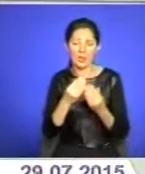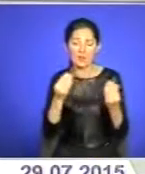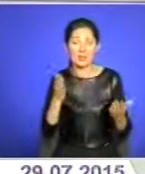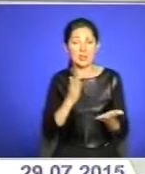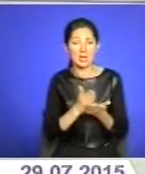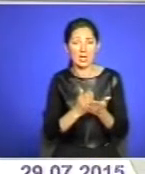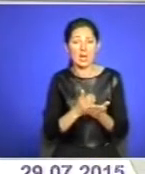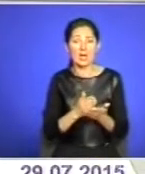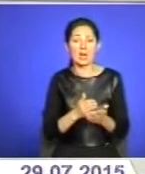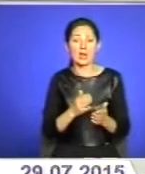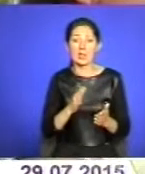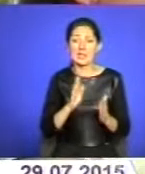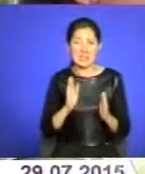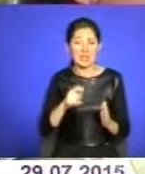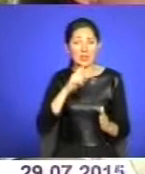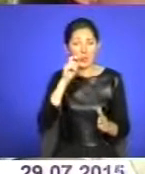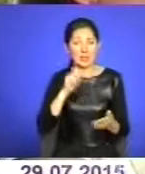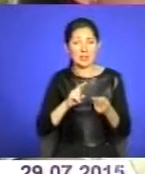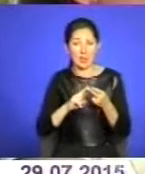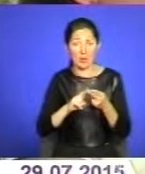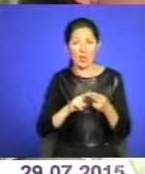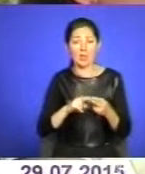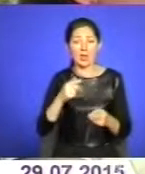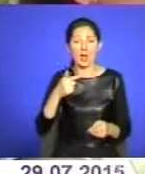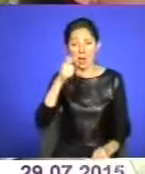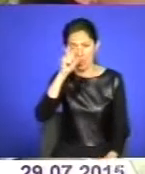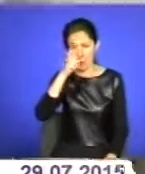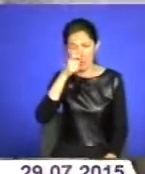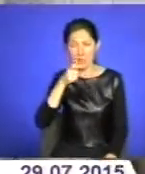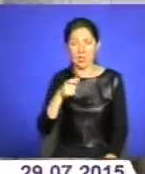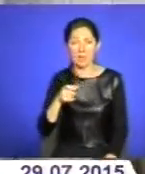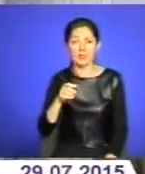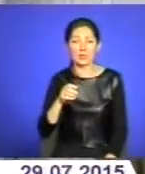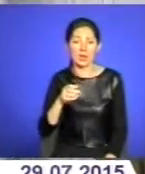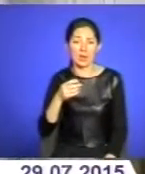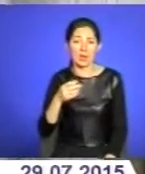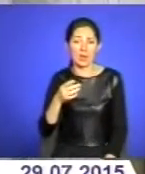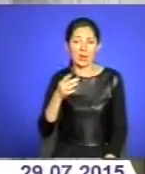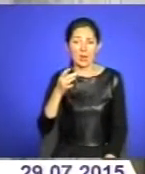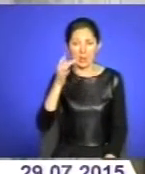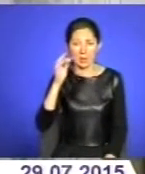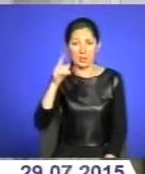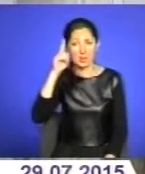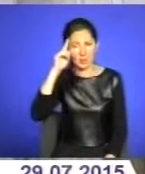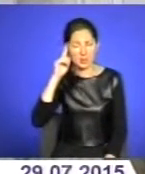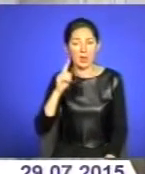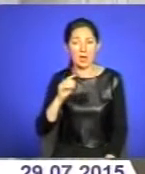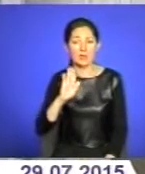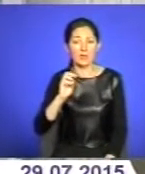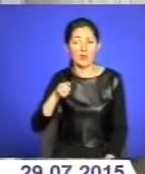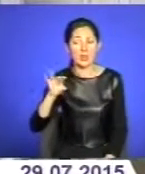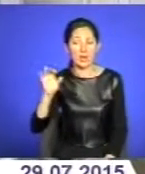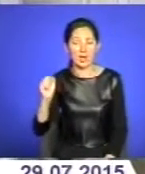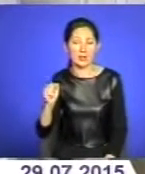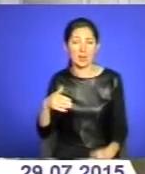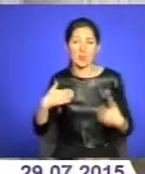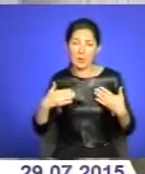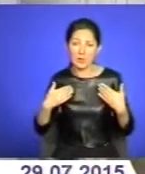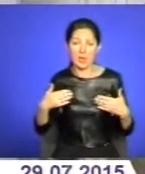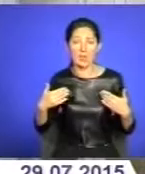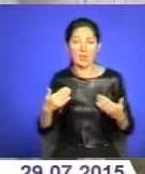лише вітчизняні марки – айгрецькі, ватиканські, ізраїльські. Привітати і поздоровити вас з тими знаменними